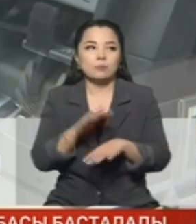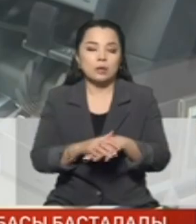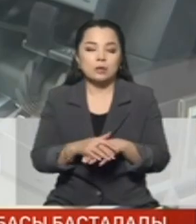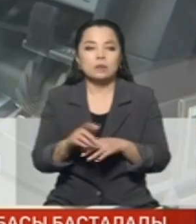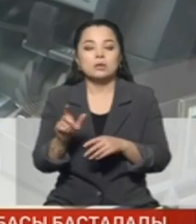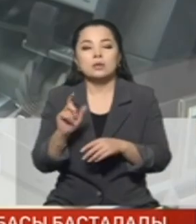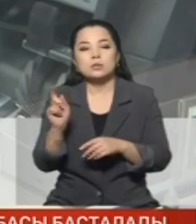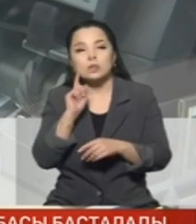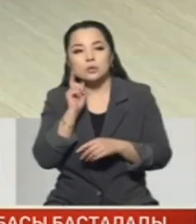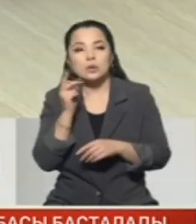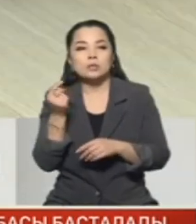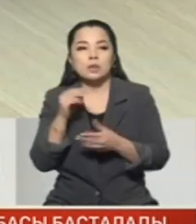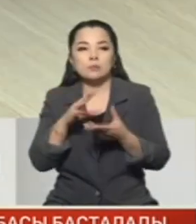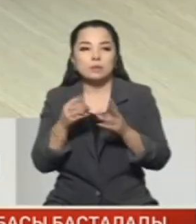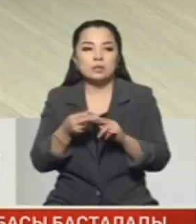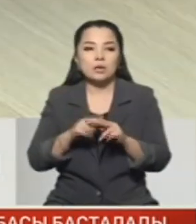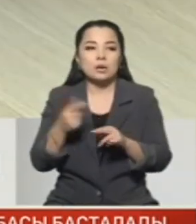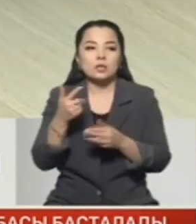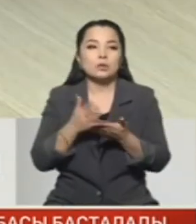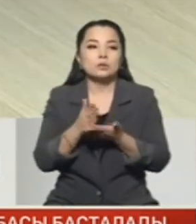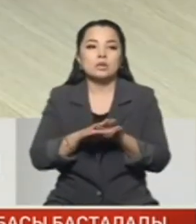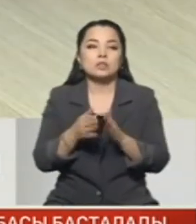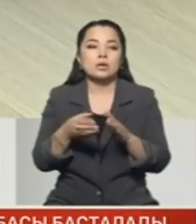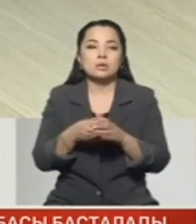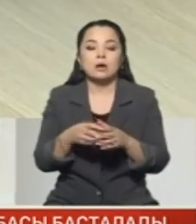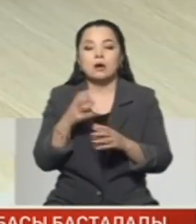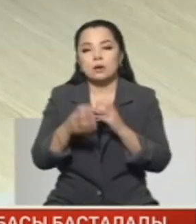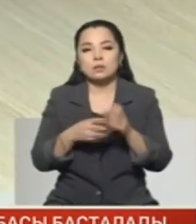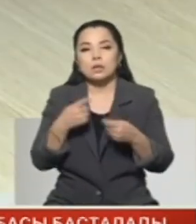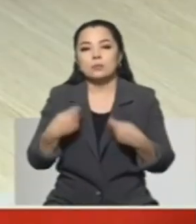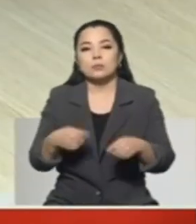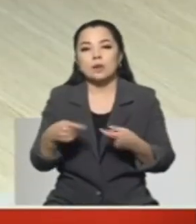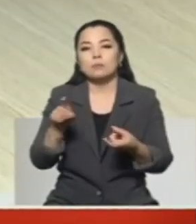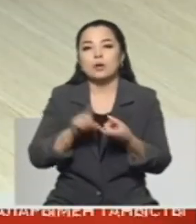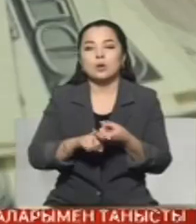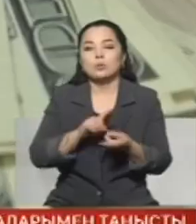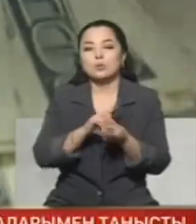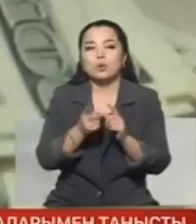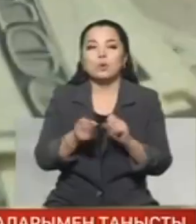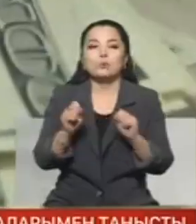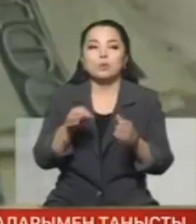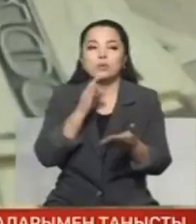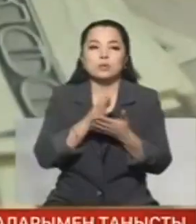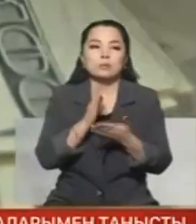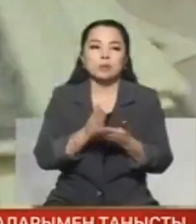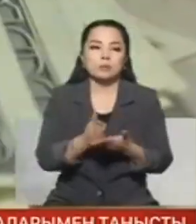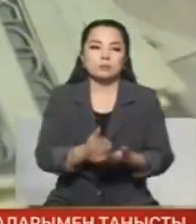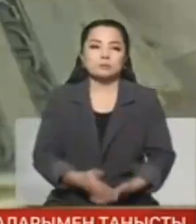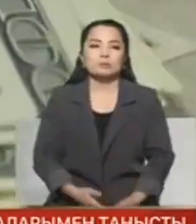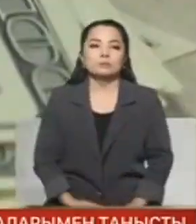көк қағаздың құны геосаяси жағдай мен әлемдік қаржы нарығына байланысты өзгеруі мүмкін дейді.